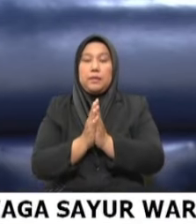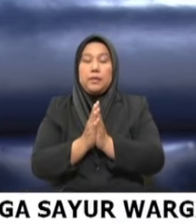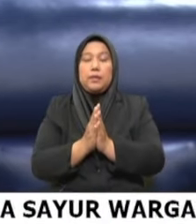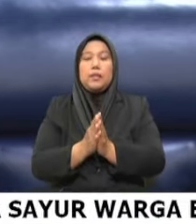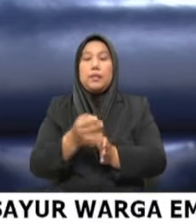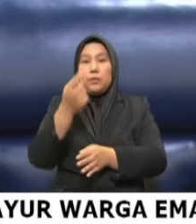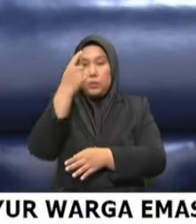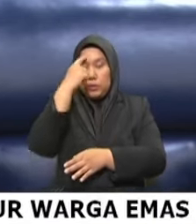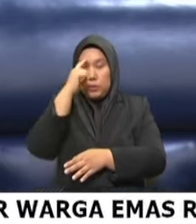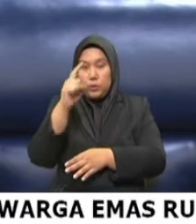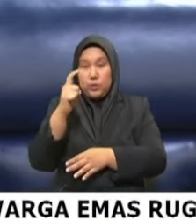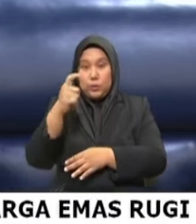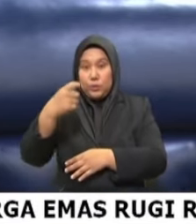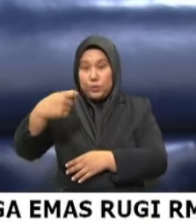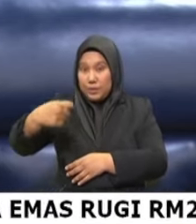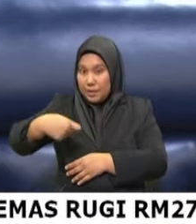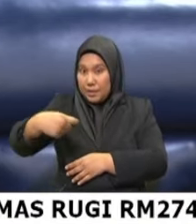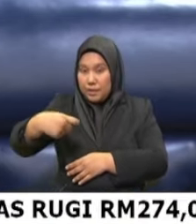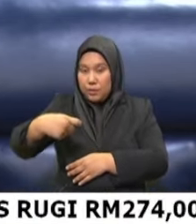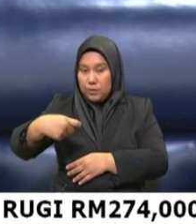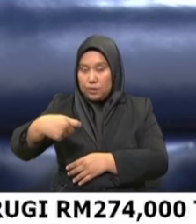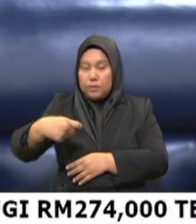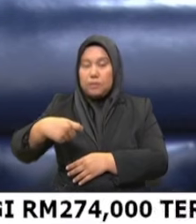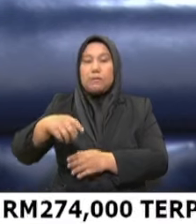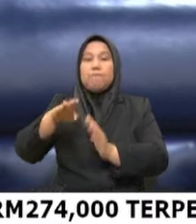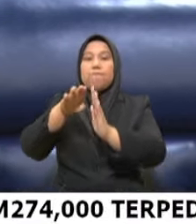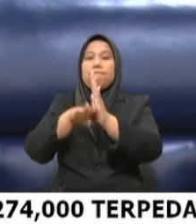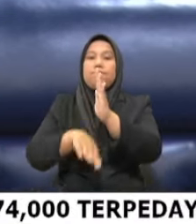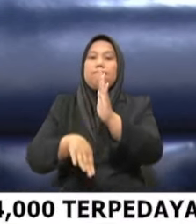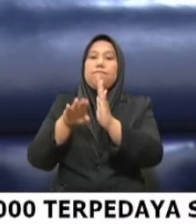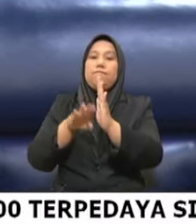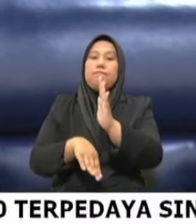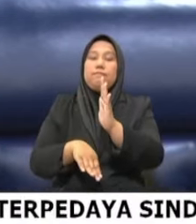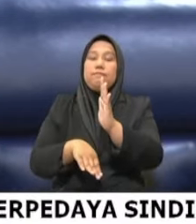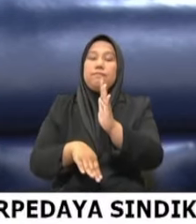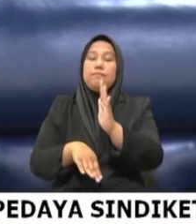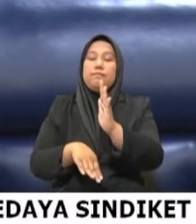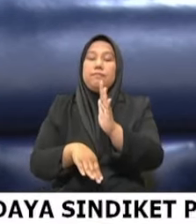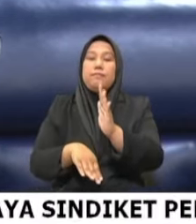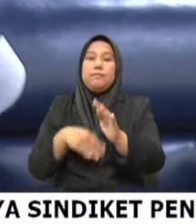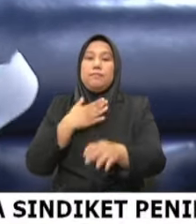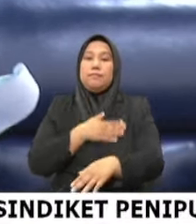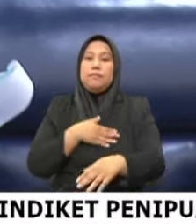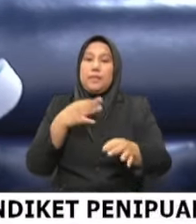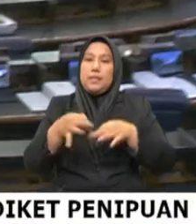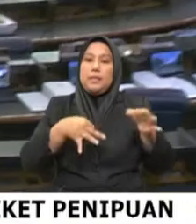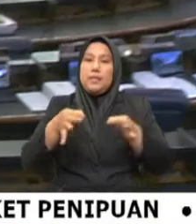rombongan ataupun sewaan bas ini akan berkurang. Jadi mohon sedikit pencerahan.